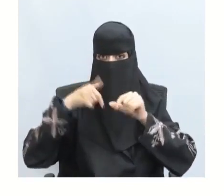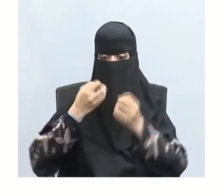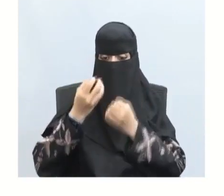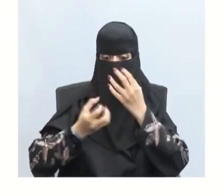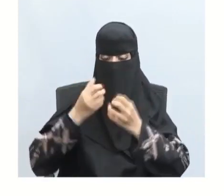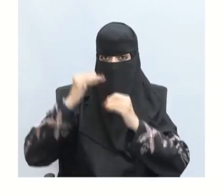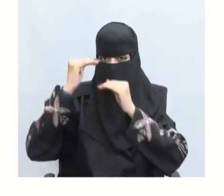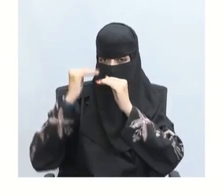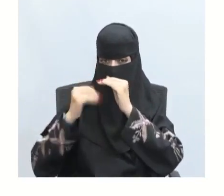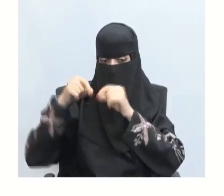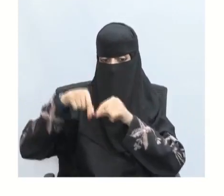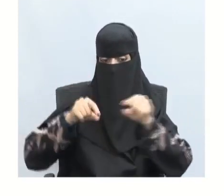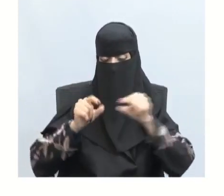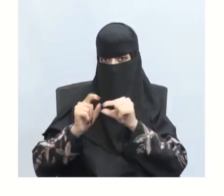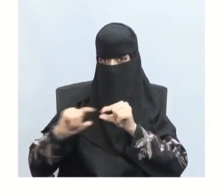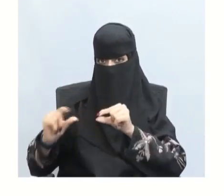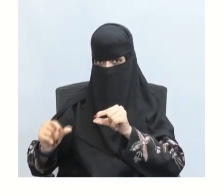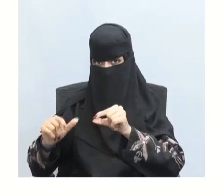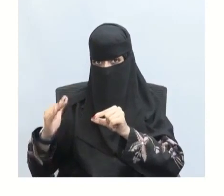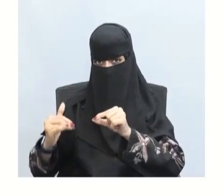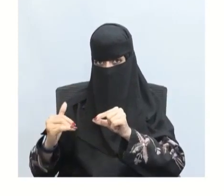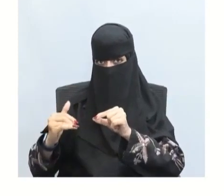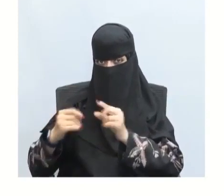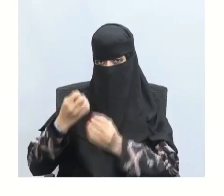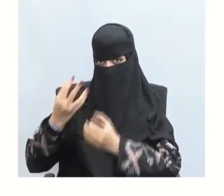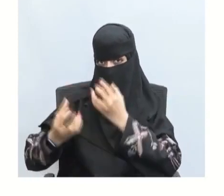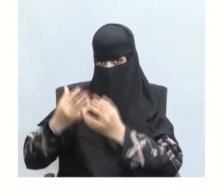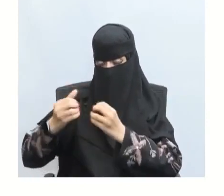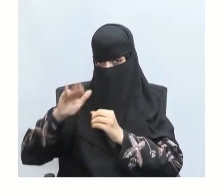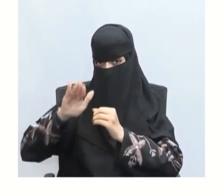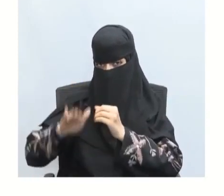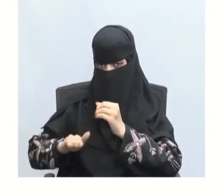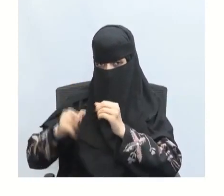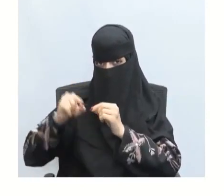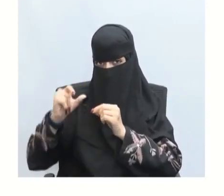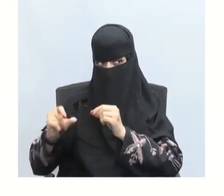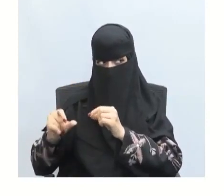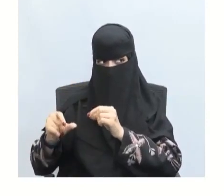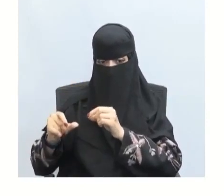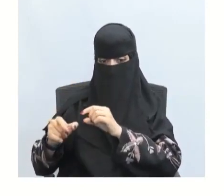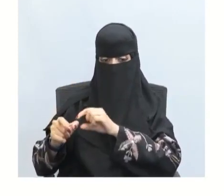والحراره المنخفضه في اسفل يمين الشريط